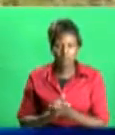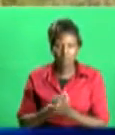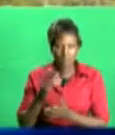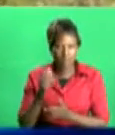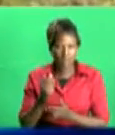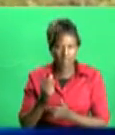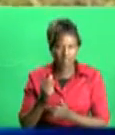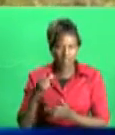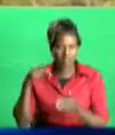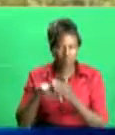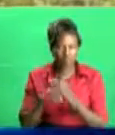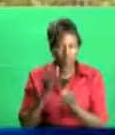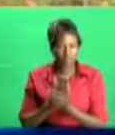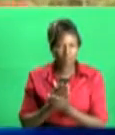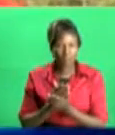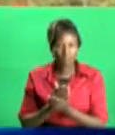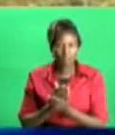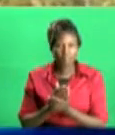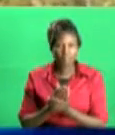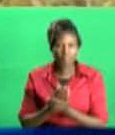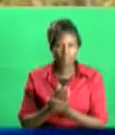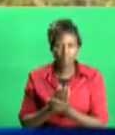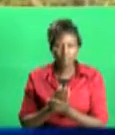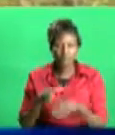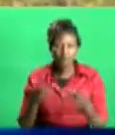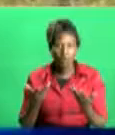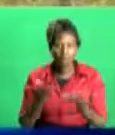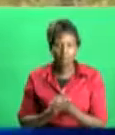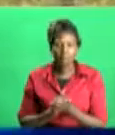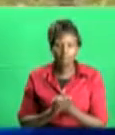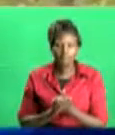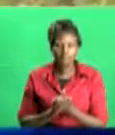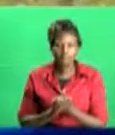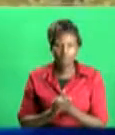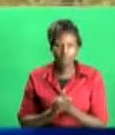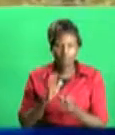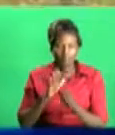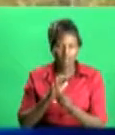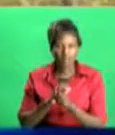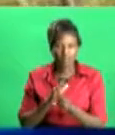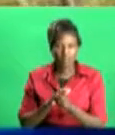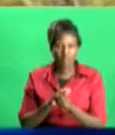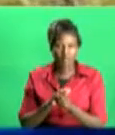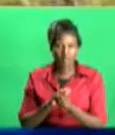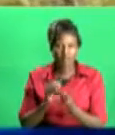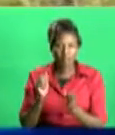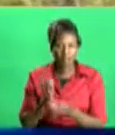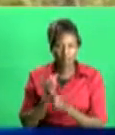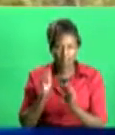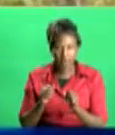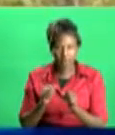pesa imeingia kwenu hapa? Hauni na mnani jameni? Kuna mengine ambaye mtu anaweza kutendea